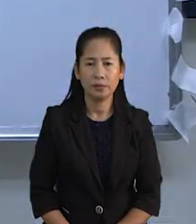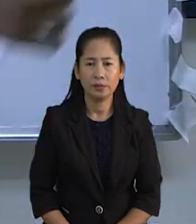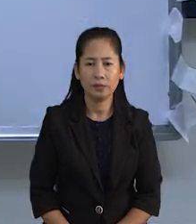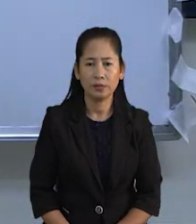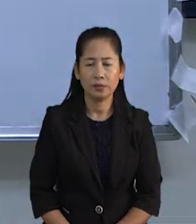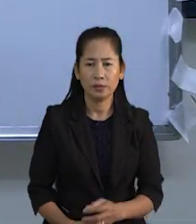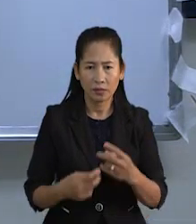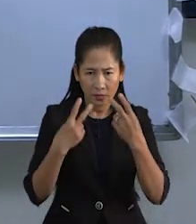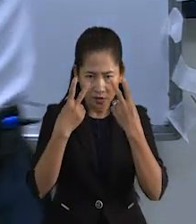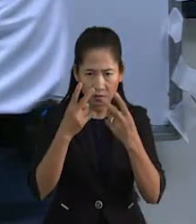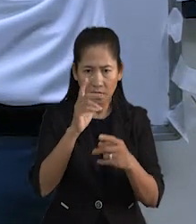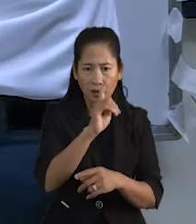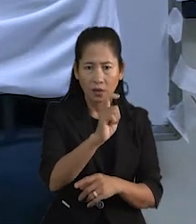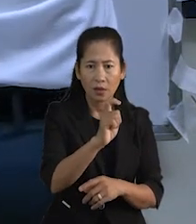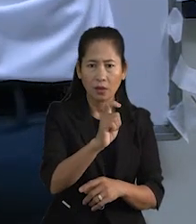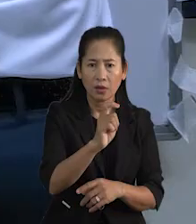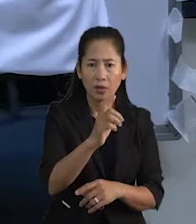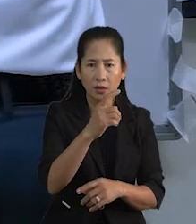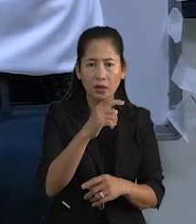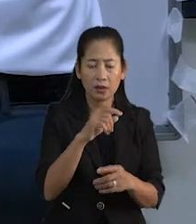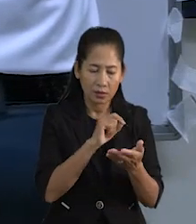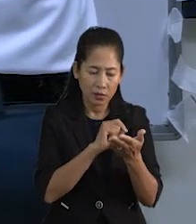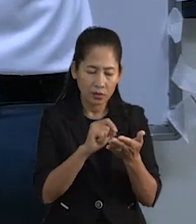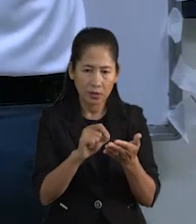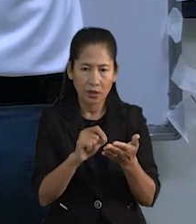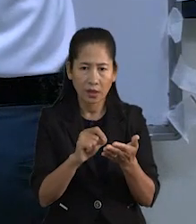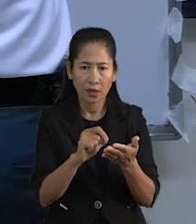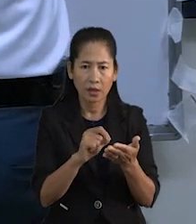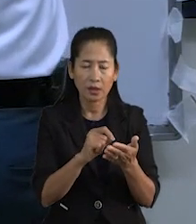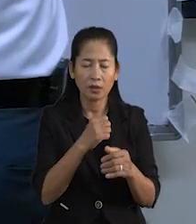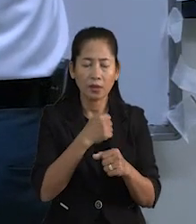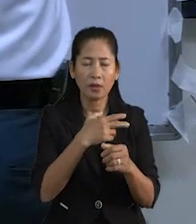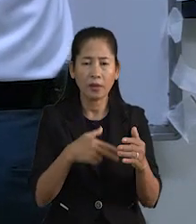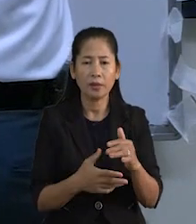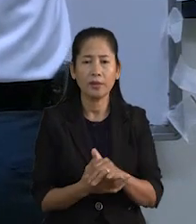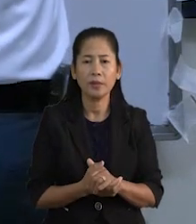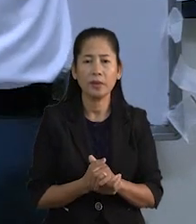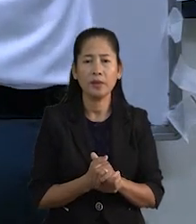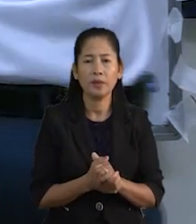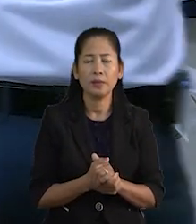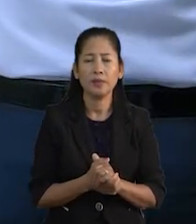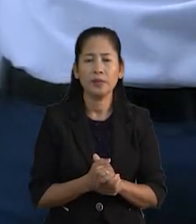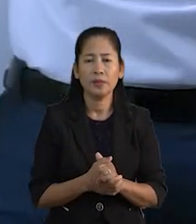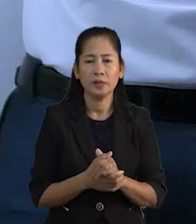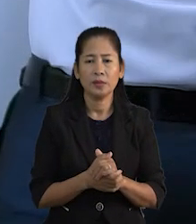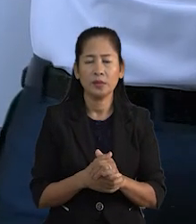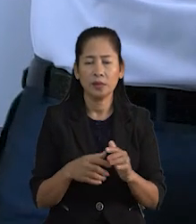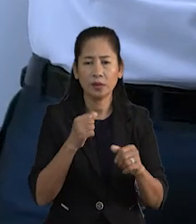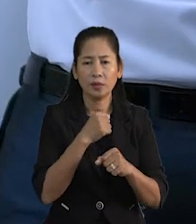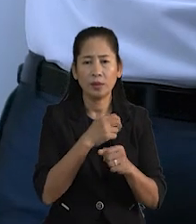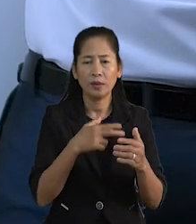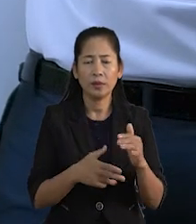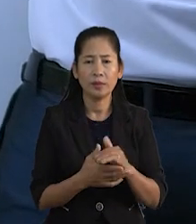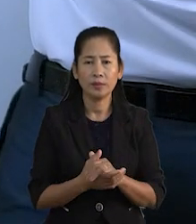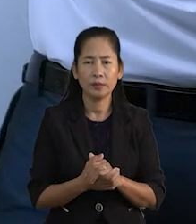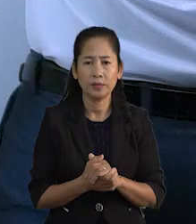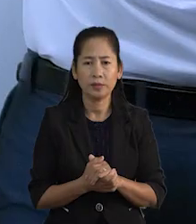បាទកូនមើលលំហាត់ចំណុចខតើគេឲ្យយើងធ្វើអ្វីបាទនៅចំណុចខនេះគេឲ្យយើងធ្វើអ្វីកូ